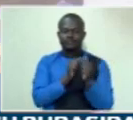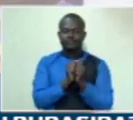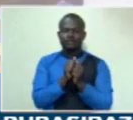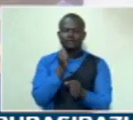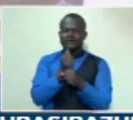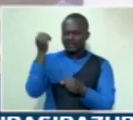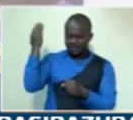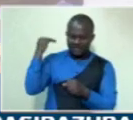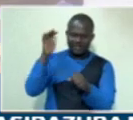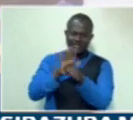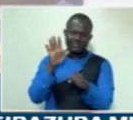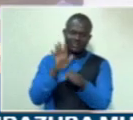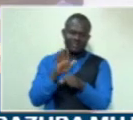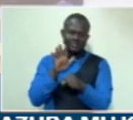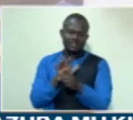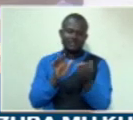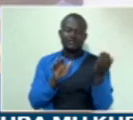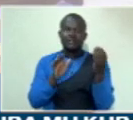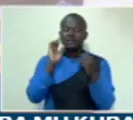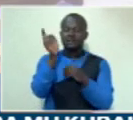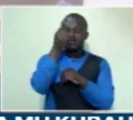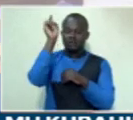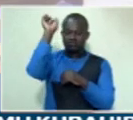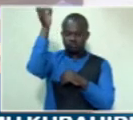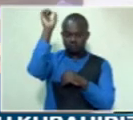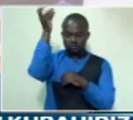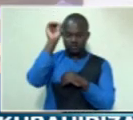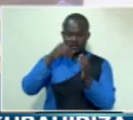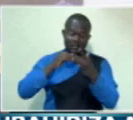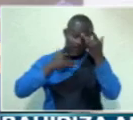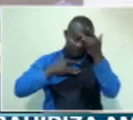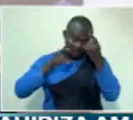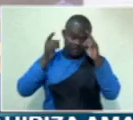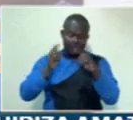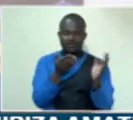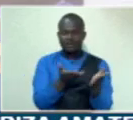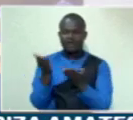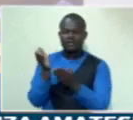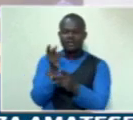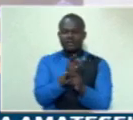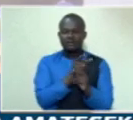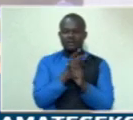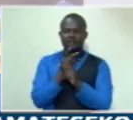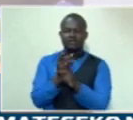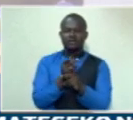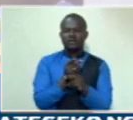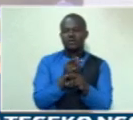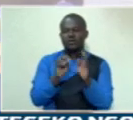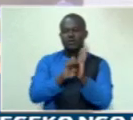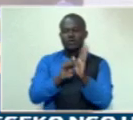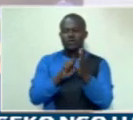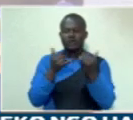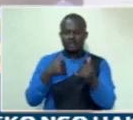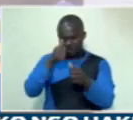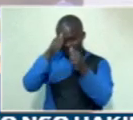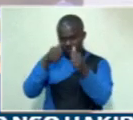kari kenshi ambulance zizana abarwayi tubashyira tubitaho nk'urugero wenda ngendeye nko ku